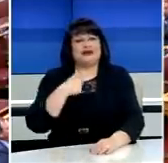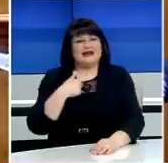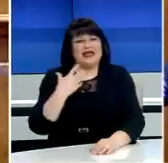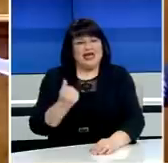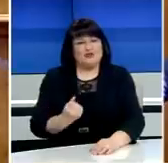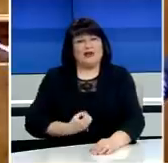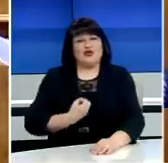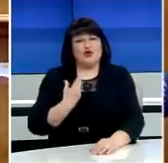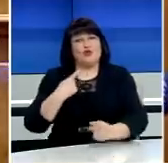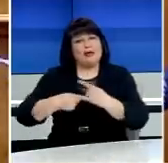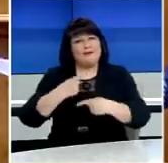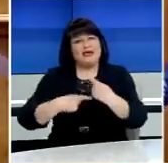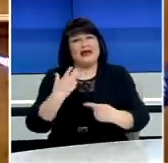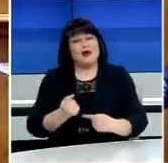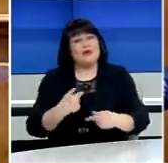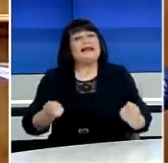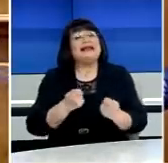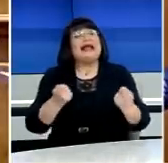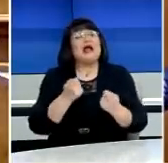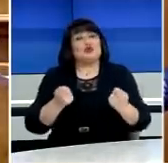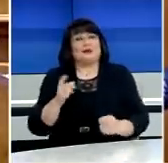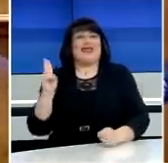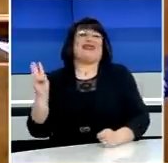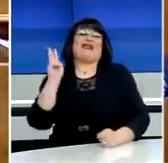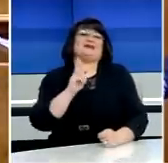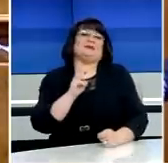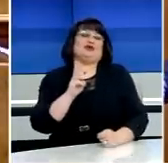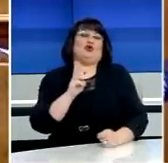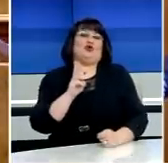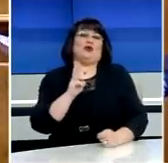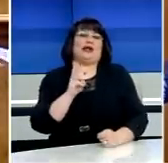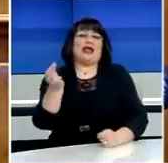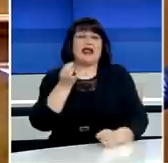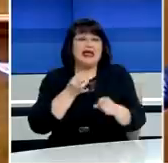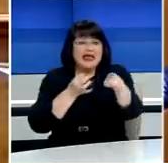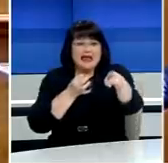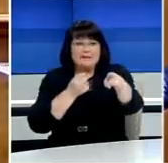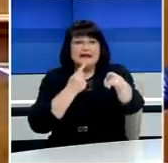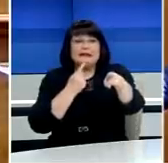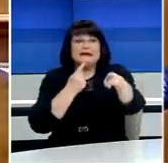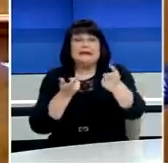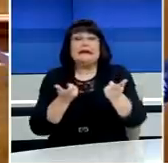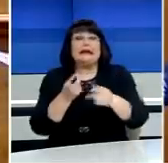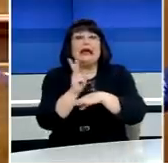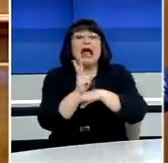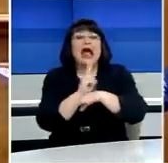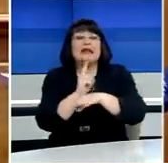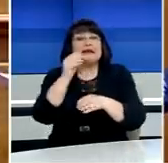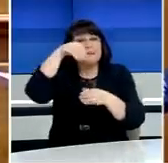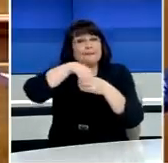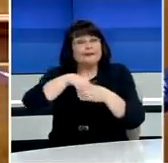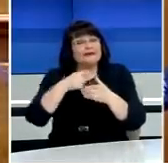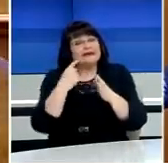την αίσθηση, την εμπειρία του τι κάνουν οι θεσμοί εδώ βάλανε μια φύτρα. Μια φύτρα